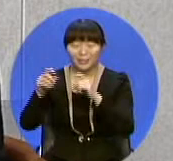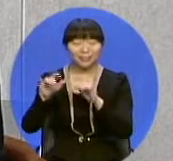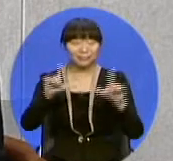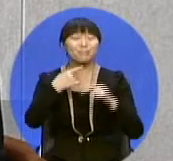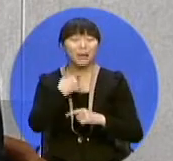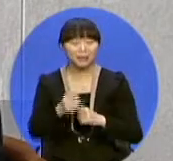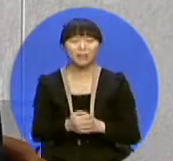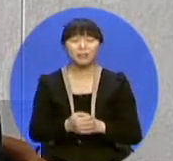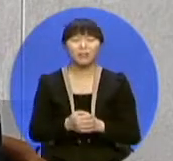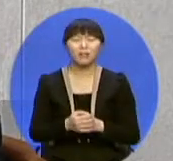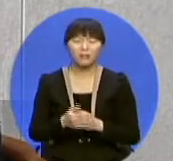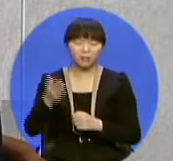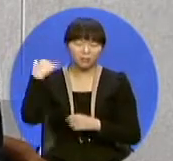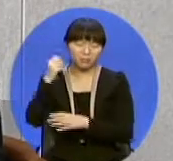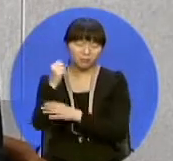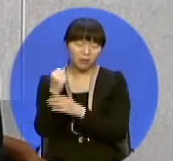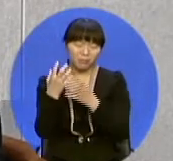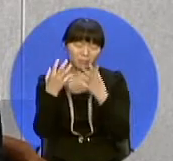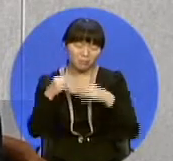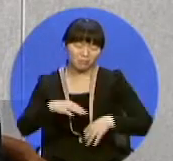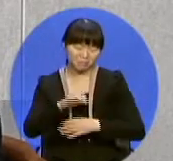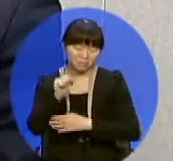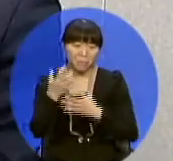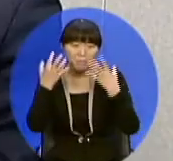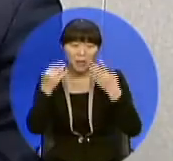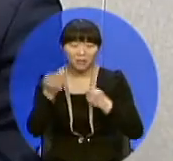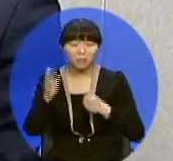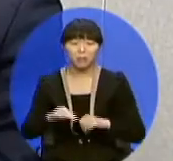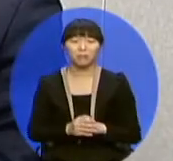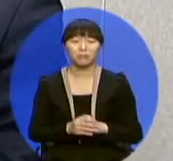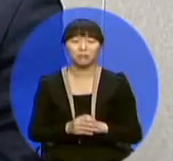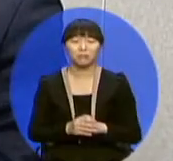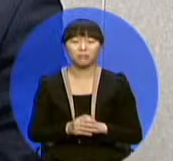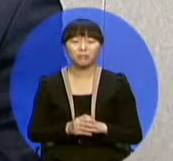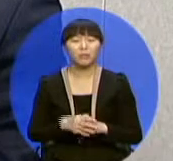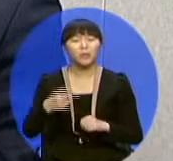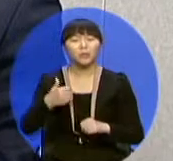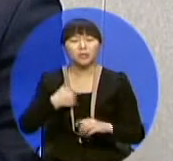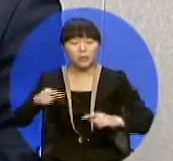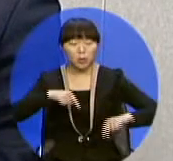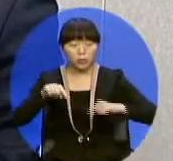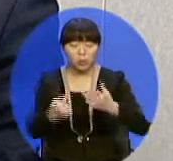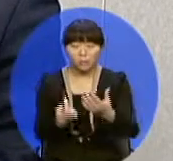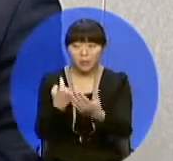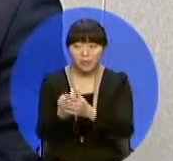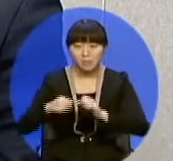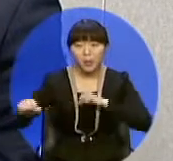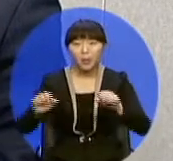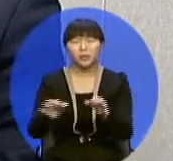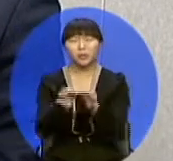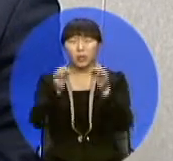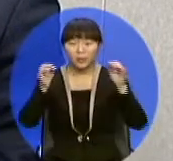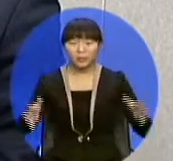당시에 우리 사회가 굉장히 부패가 심했습니다. 부정부패가 심했는데 적어도 제가 정치에 있는 동안에는